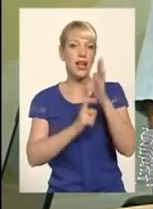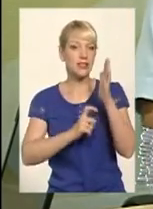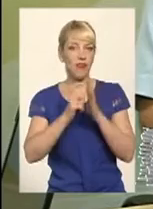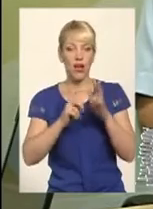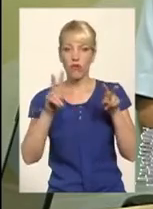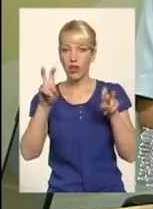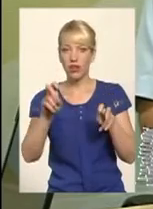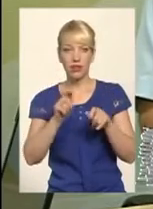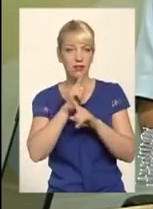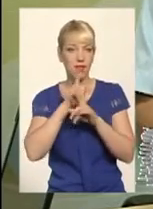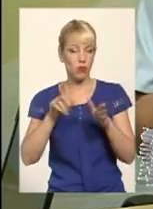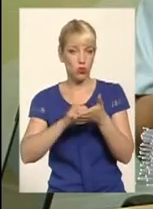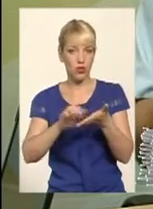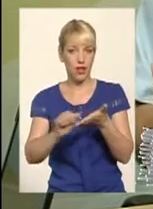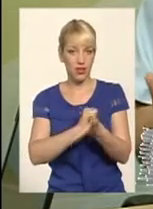робити, тому що